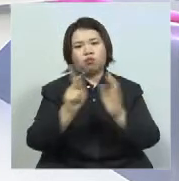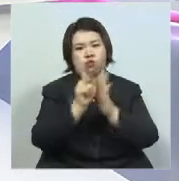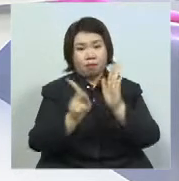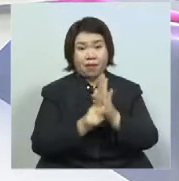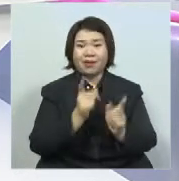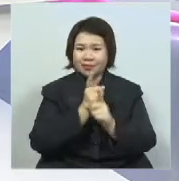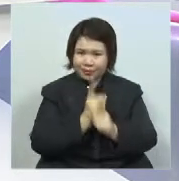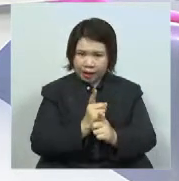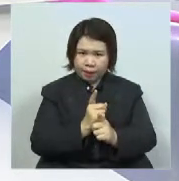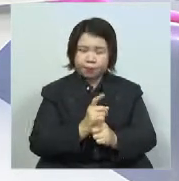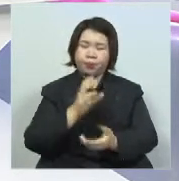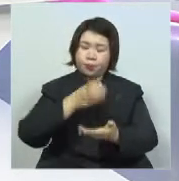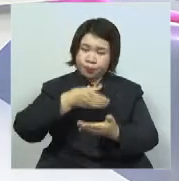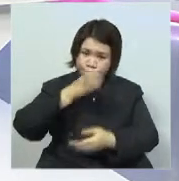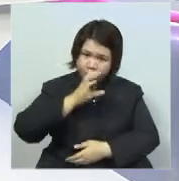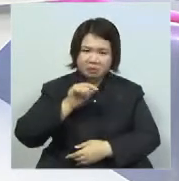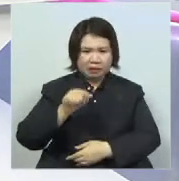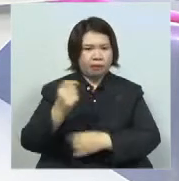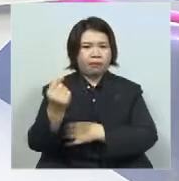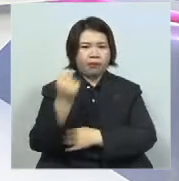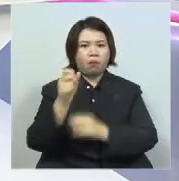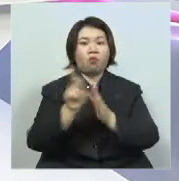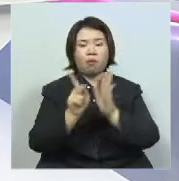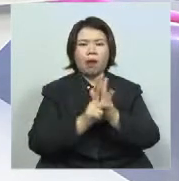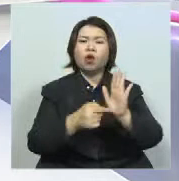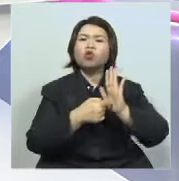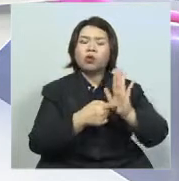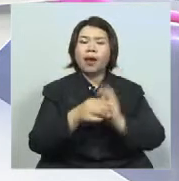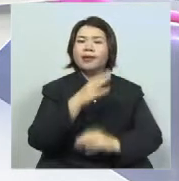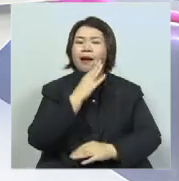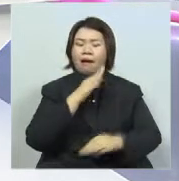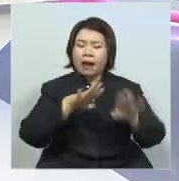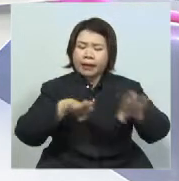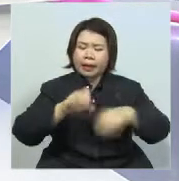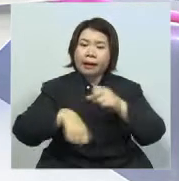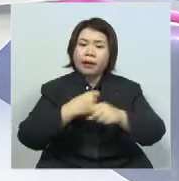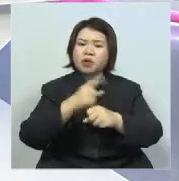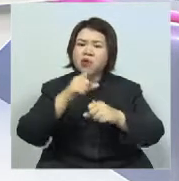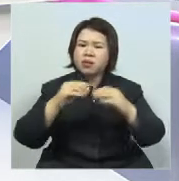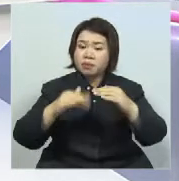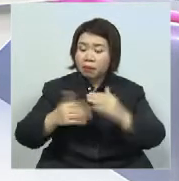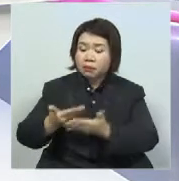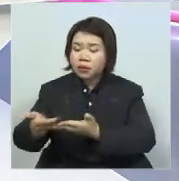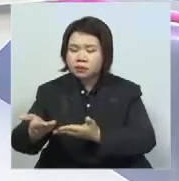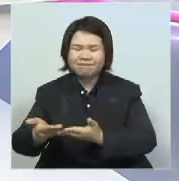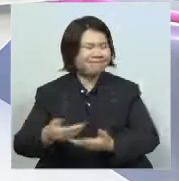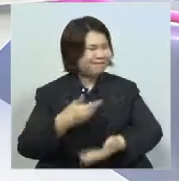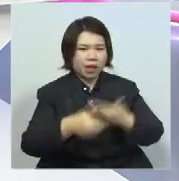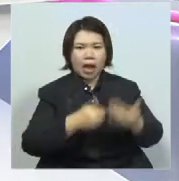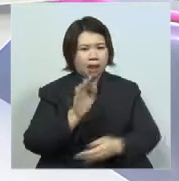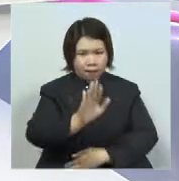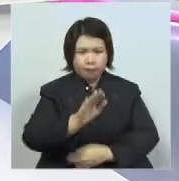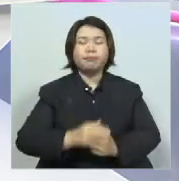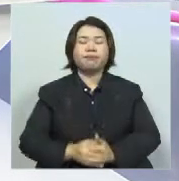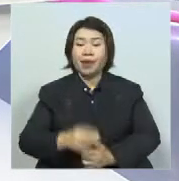ฎหมายควบคุมเครื่องดื่มแอลกอฮอล์อย่างเคร่งครัดอย่างเช่นถ้ามีเด็กอายุต่ำกว่า20ปีไปซื้อห้ามขาย